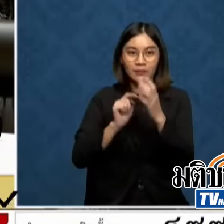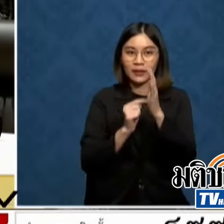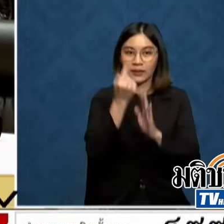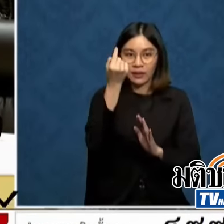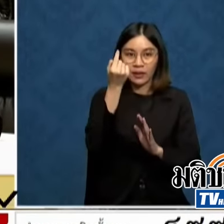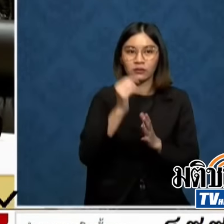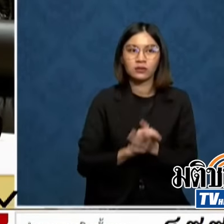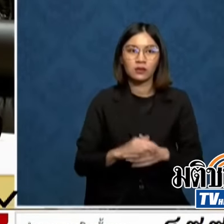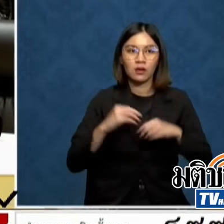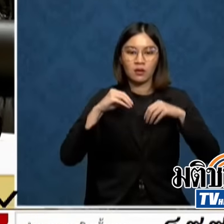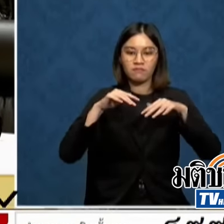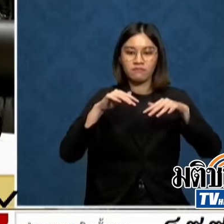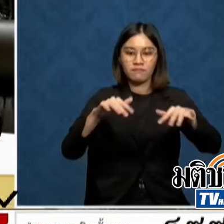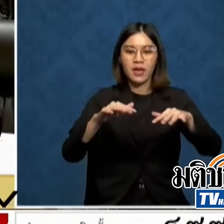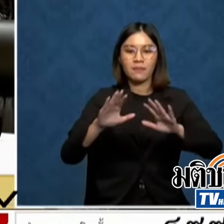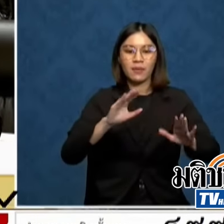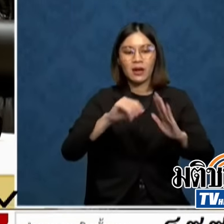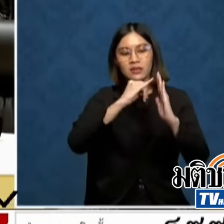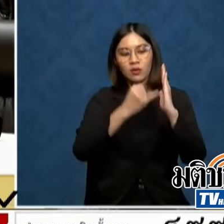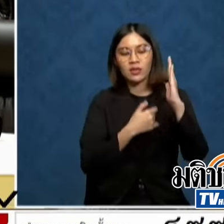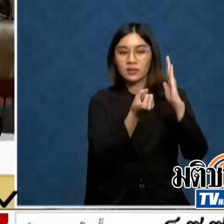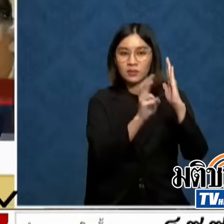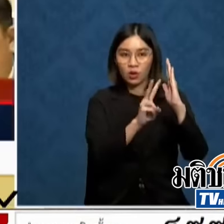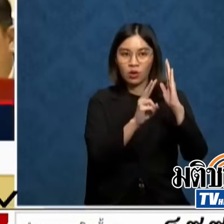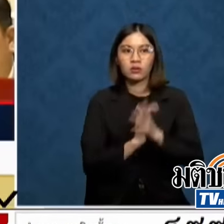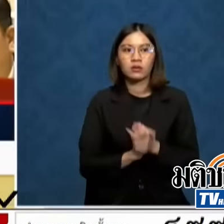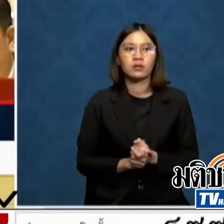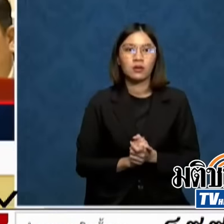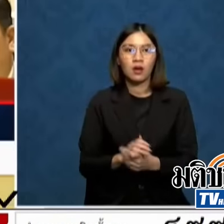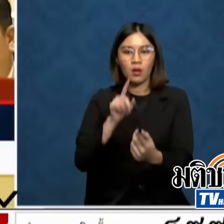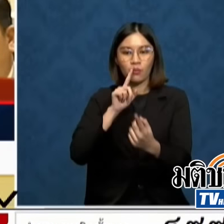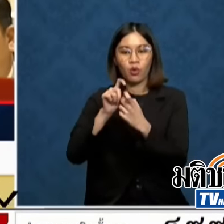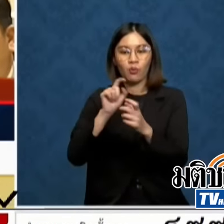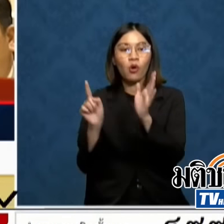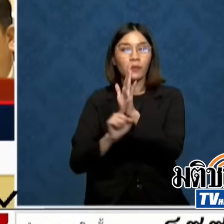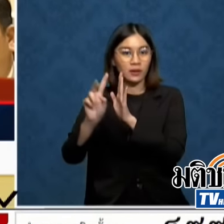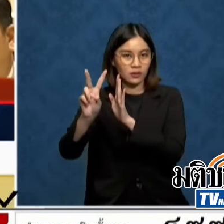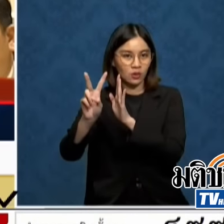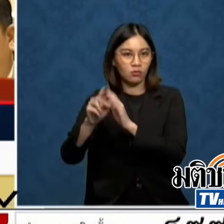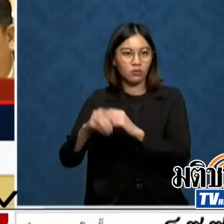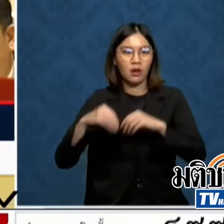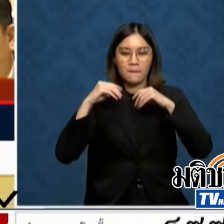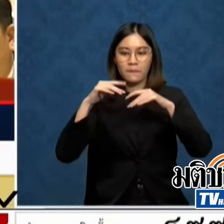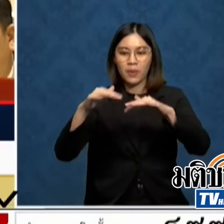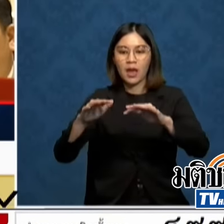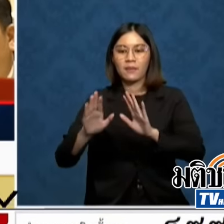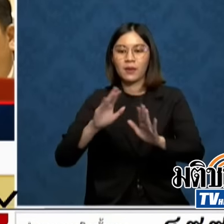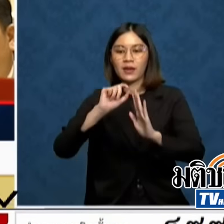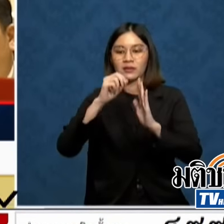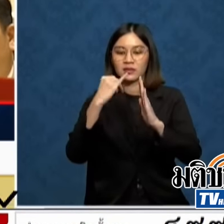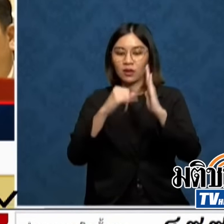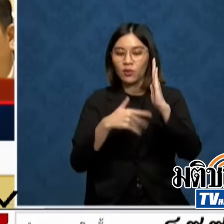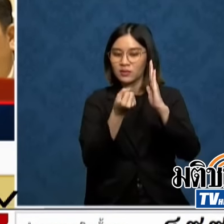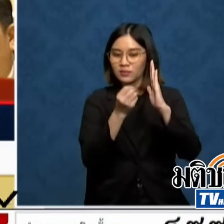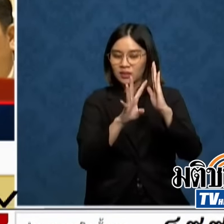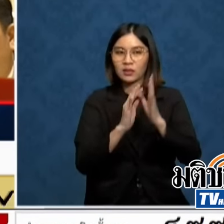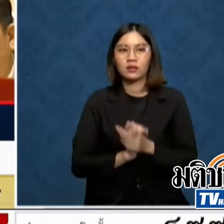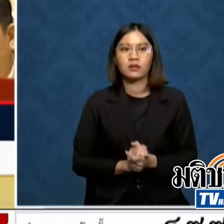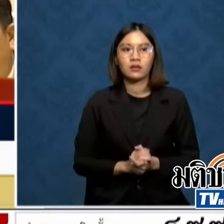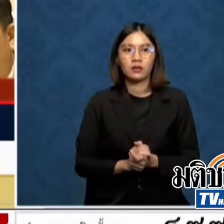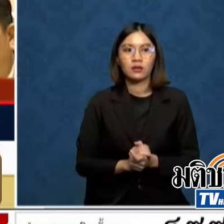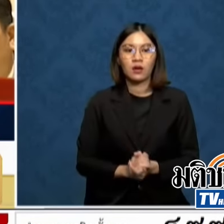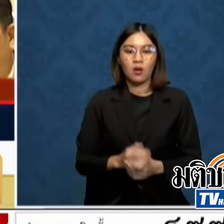แรกระบาดอยู่ประมาณ12จังหวัดในขณะที่ผมตั้งกระทู้ถามครั้งที่2ระบาดอยู่ประมาณ14จังหวัดในข